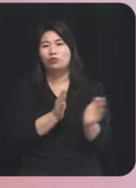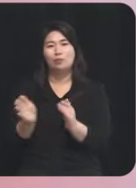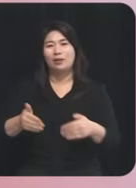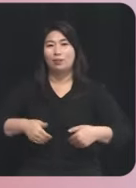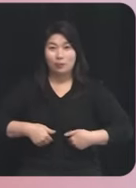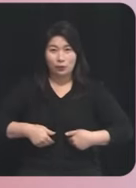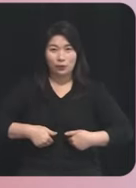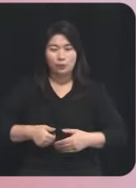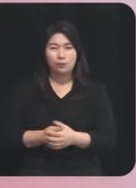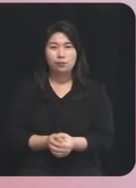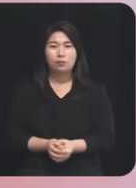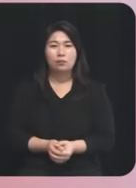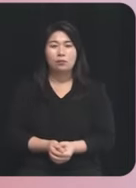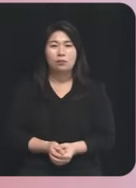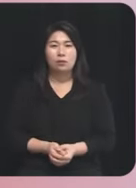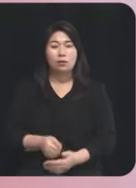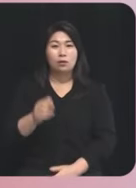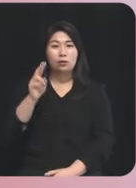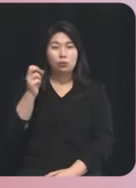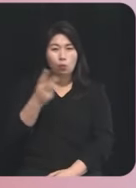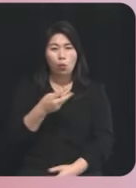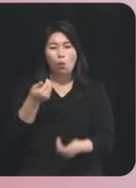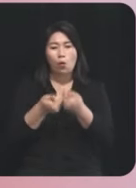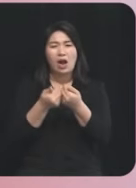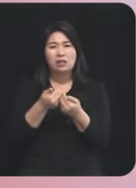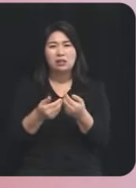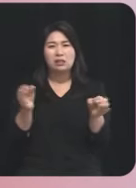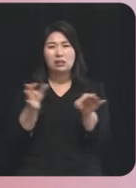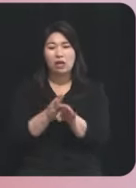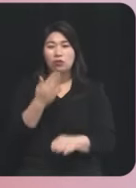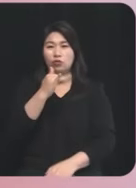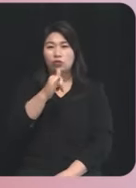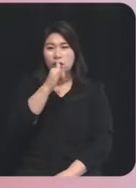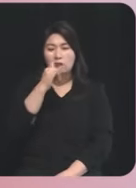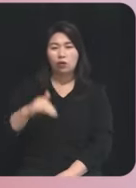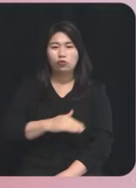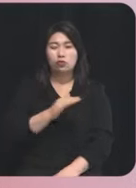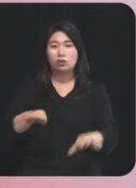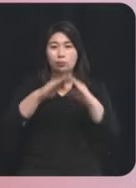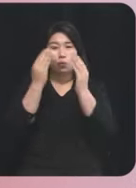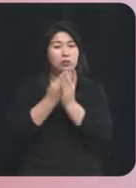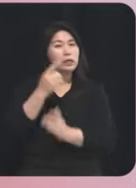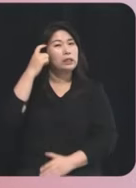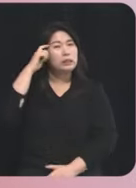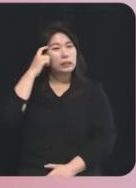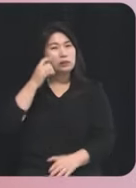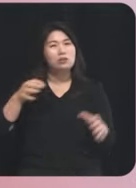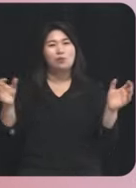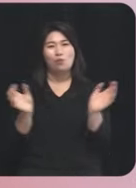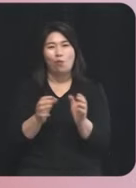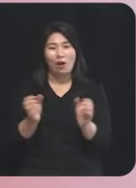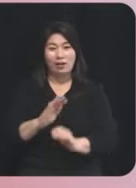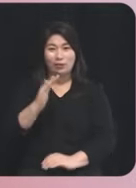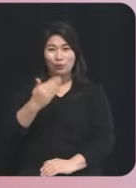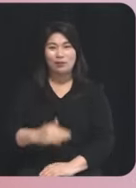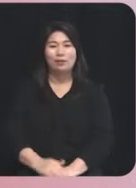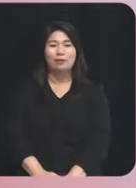합니다. 또한 갈등을 최소화시킬 수 있도록 우리 모두가 지혜를 모아야 할 것입니다.